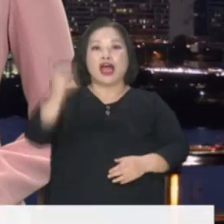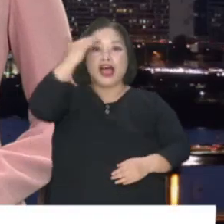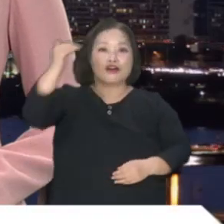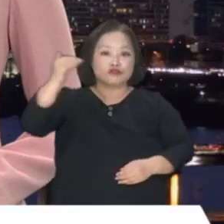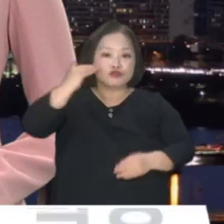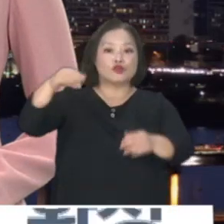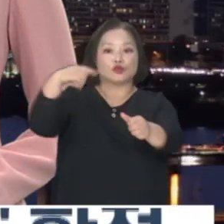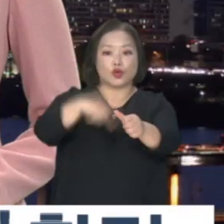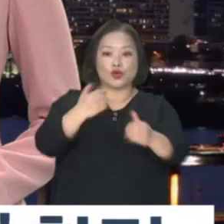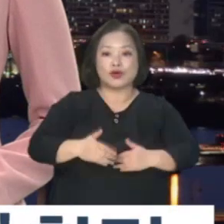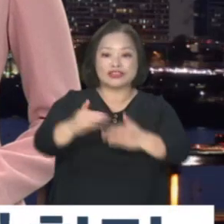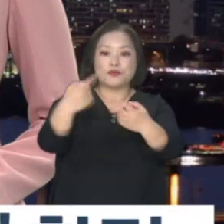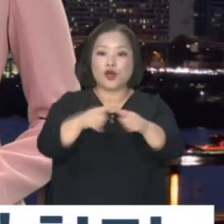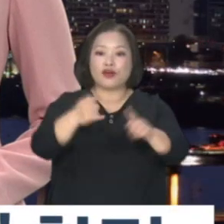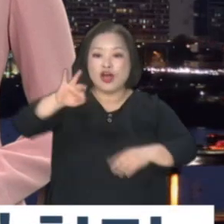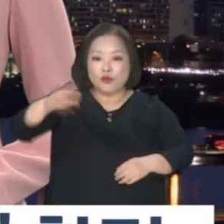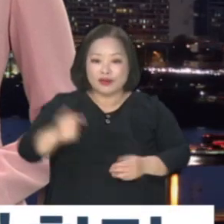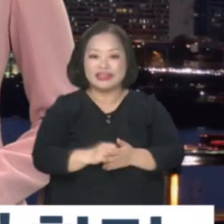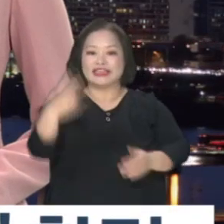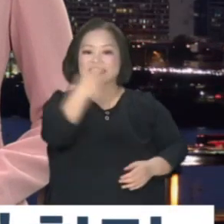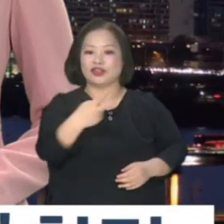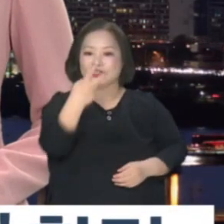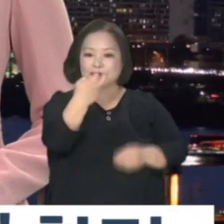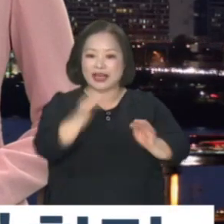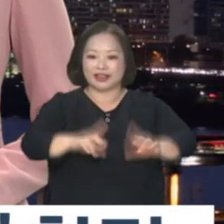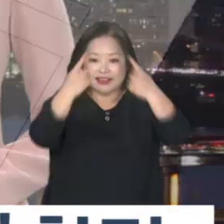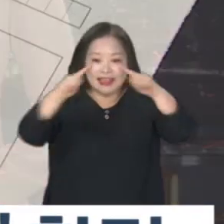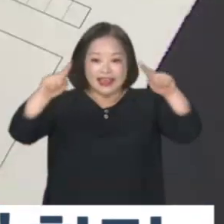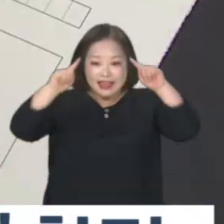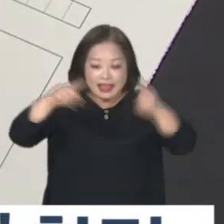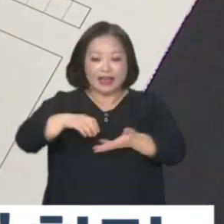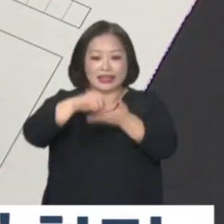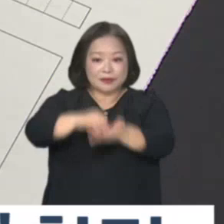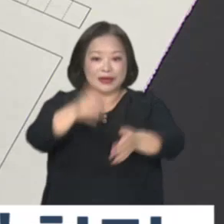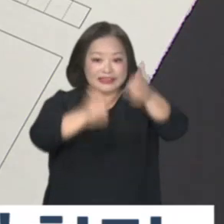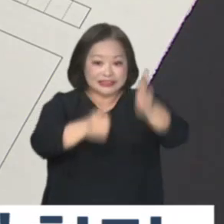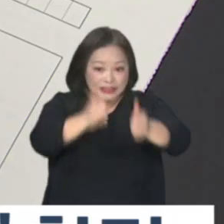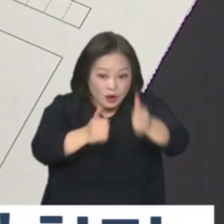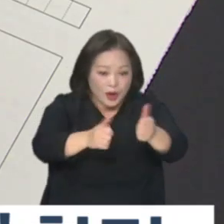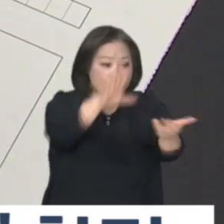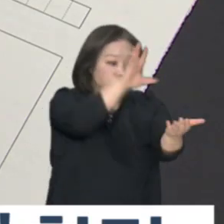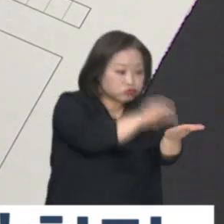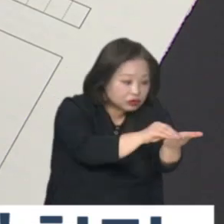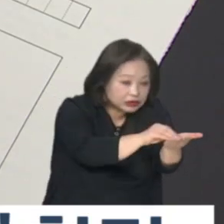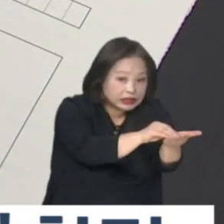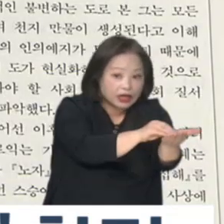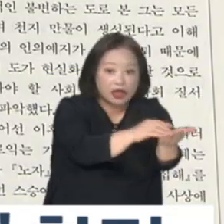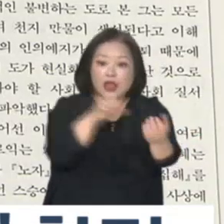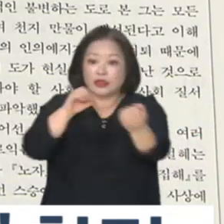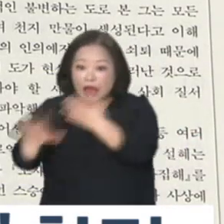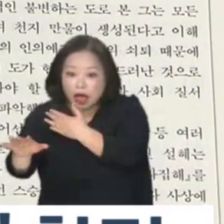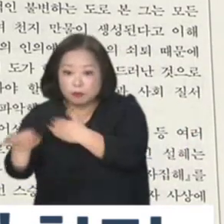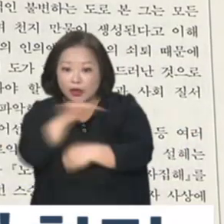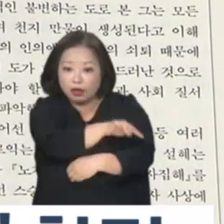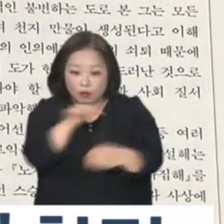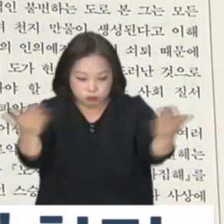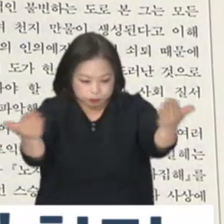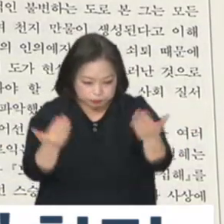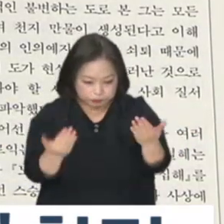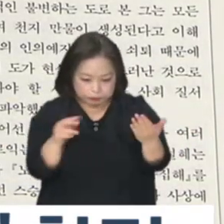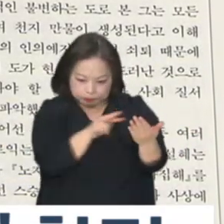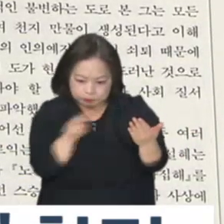한국 교육과정 평가원이 2024학년도 대학수학능력 시험 문제와 정답에 문제가 없다는 최종 결론을